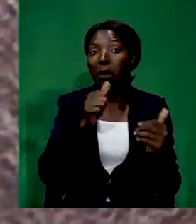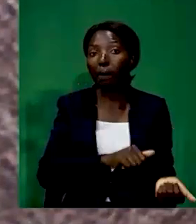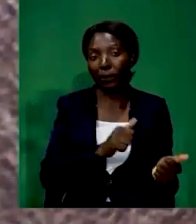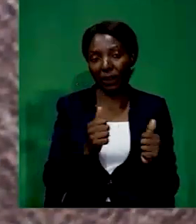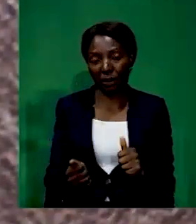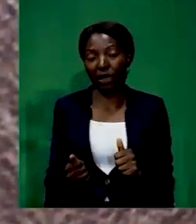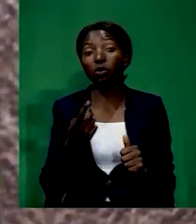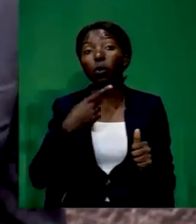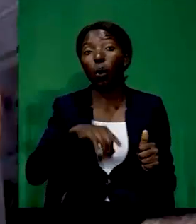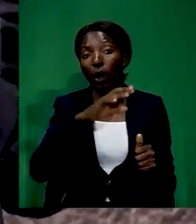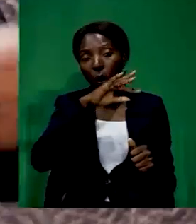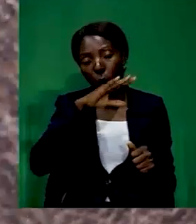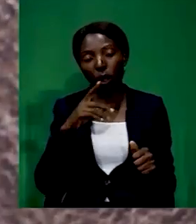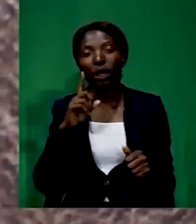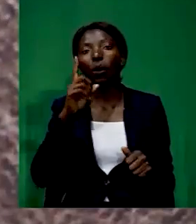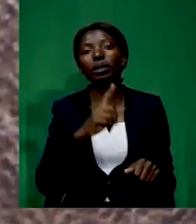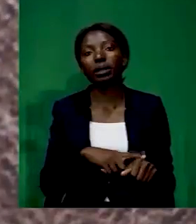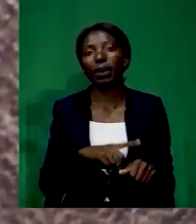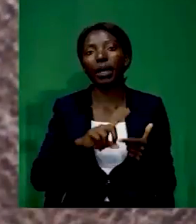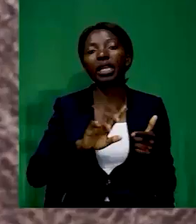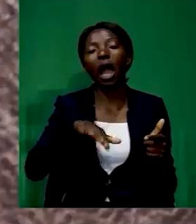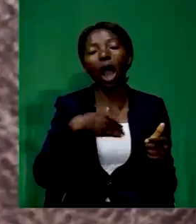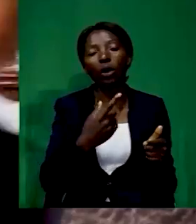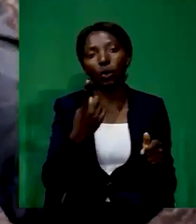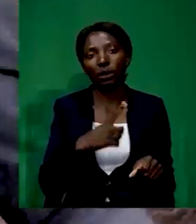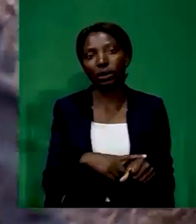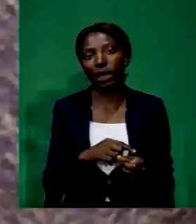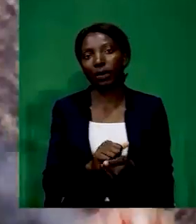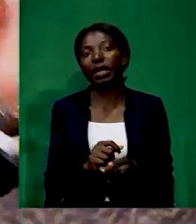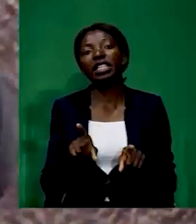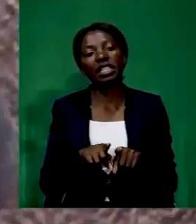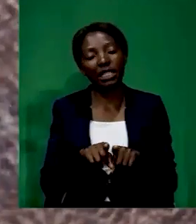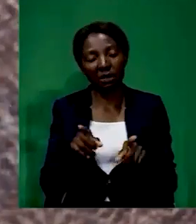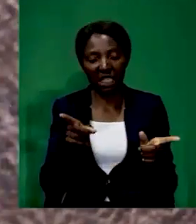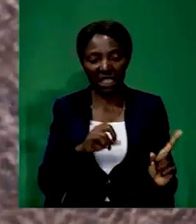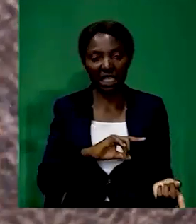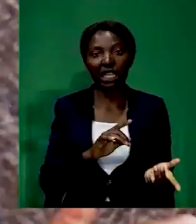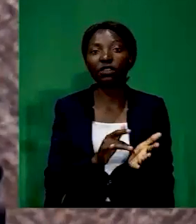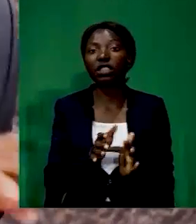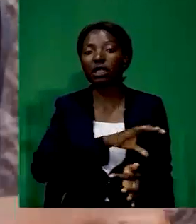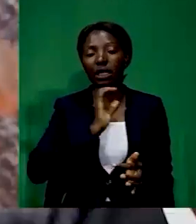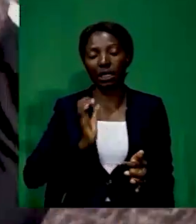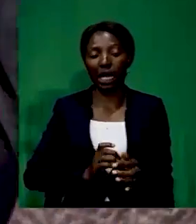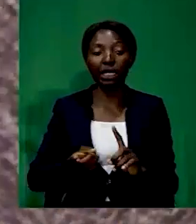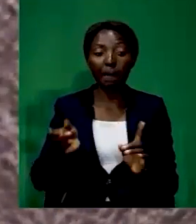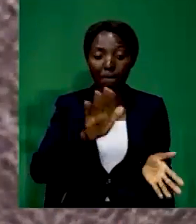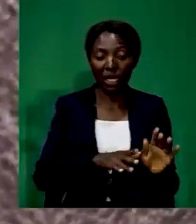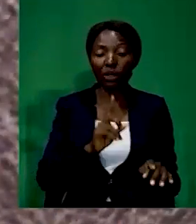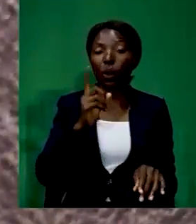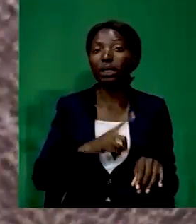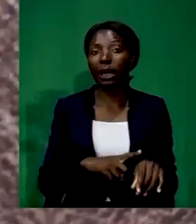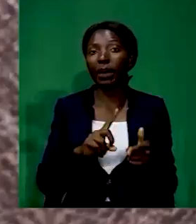achibhabhatidzwa anopinda mumvura kamwe obuda kamwe sekufa kwa Jesu akapinda muguva